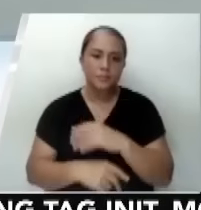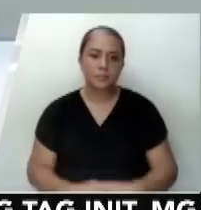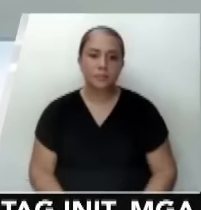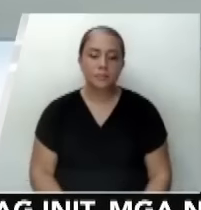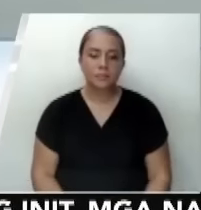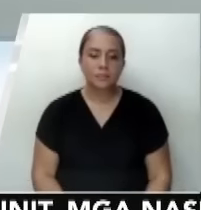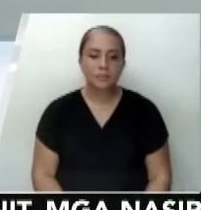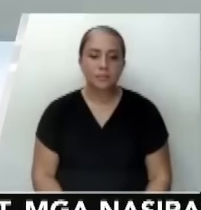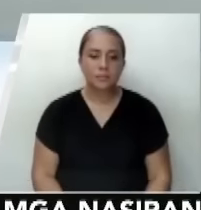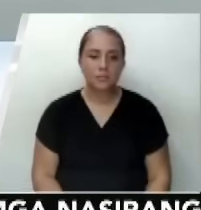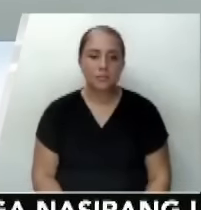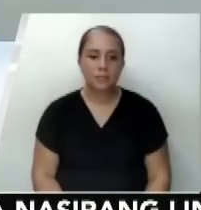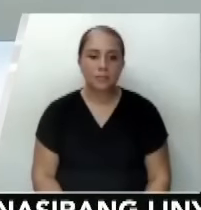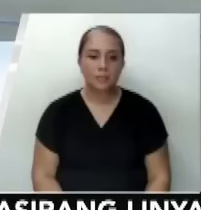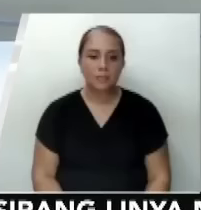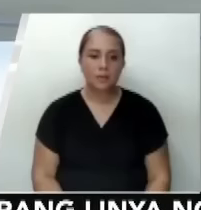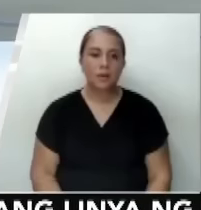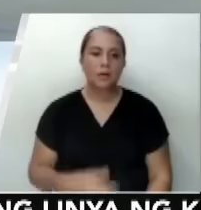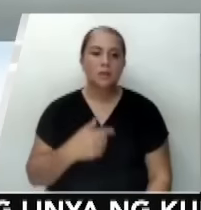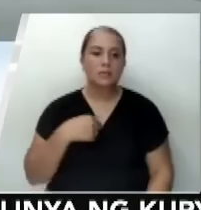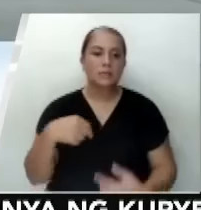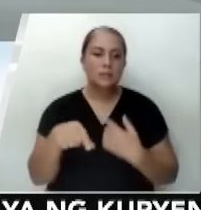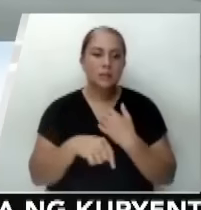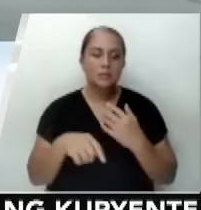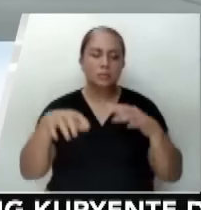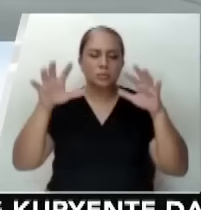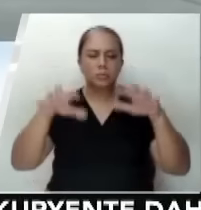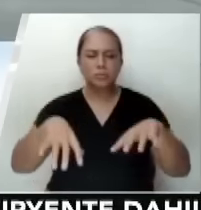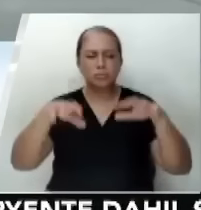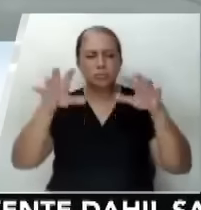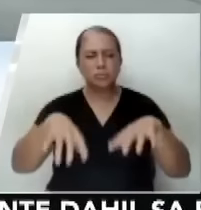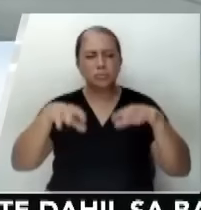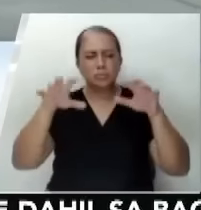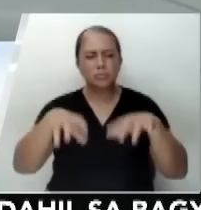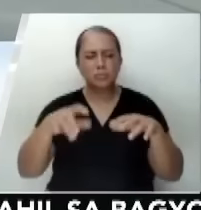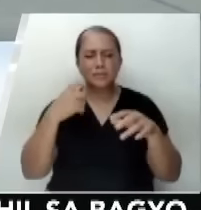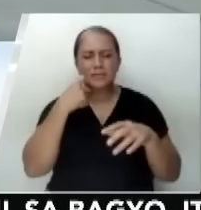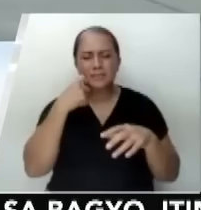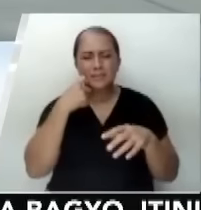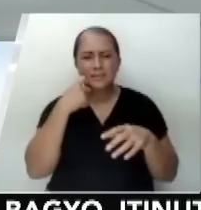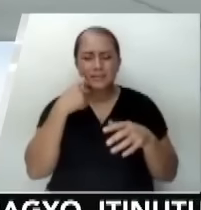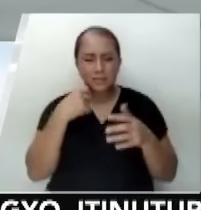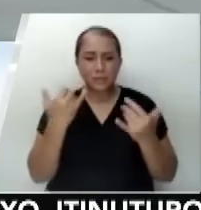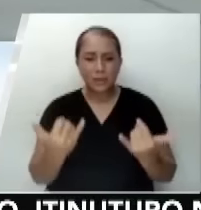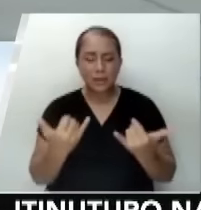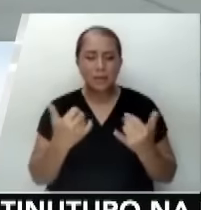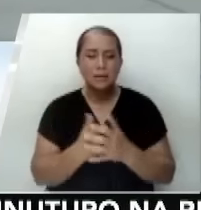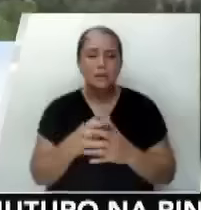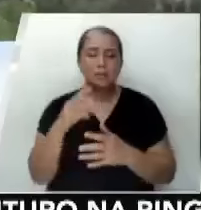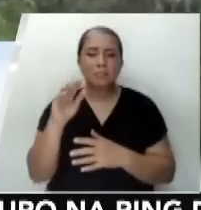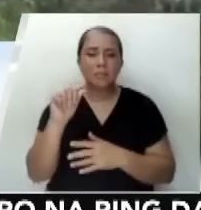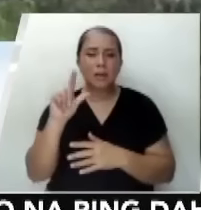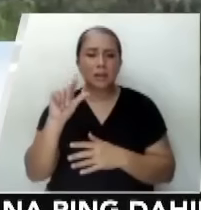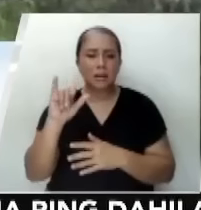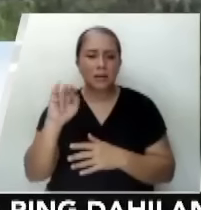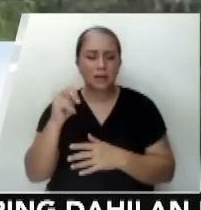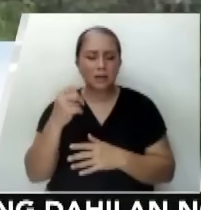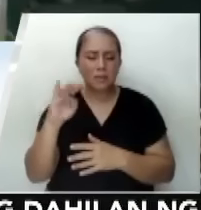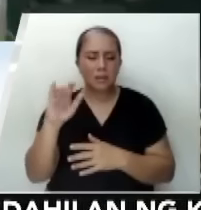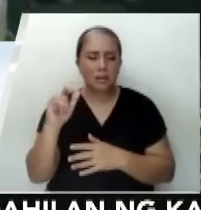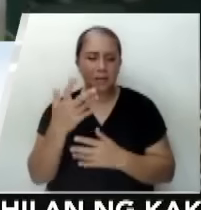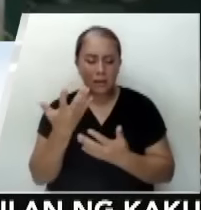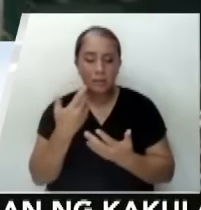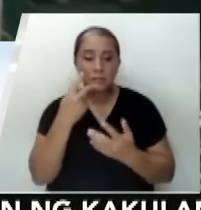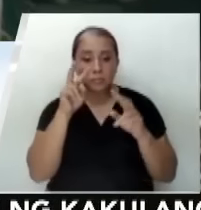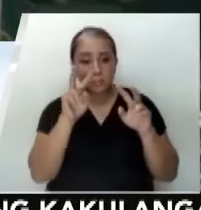Sa Mauban, Quezon, muli namang bumuhos ang malakas na ulan ngayong araw. Sa Sitio Baling-Balingan, sa Barangay Daungan, tumambad sa Nustim